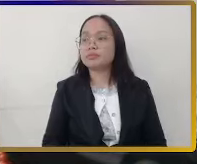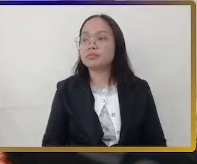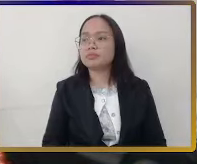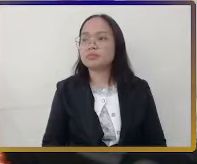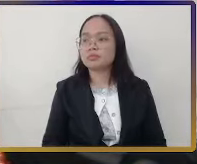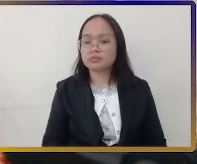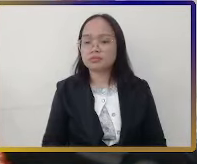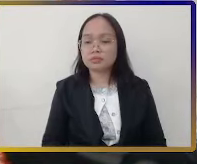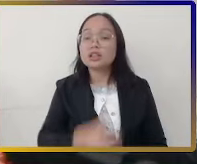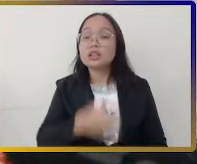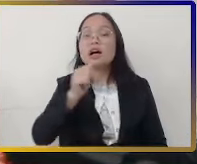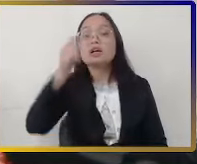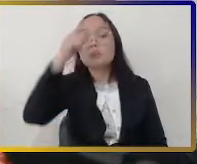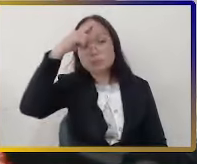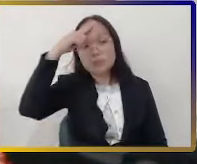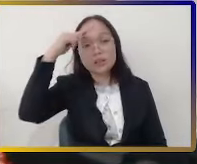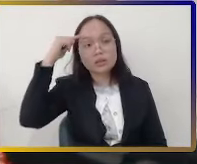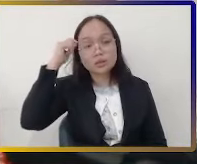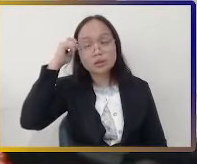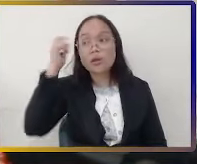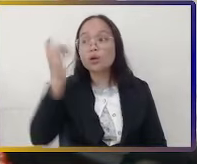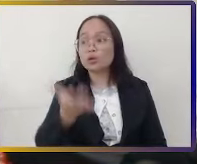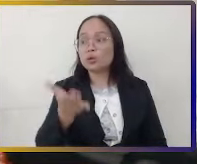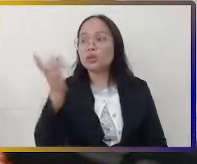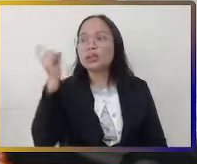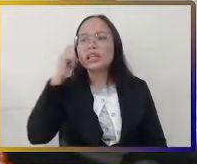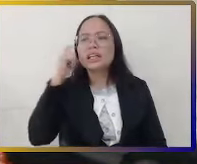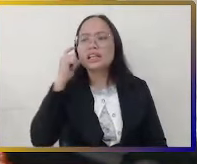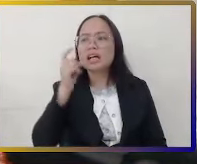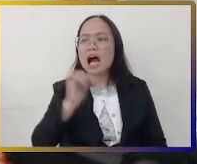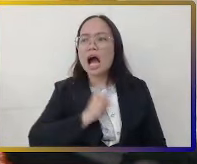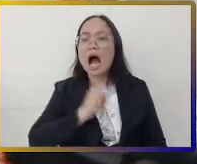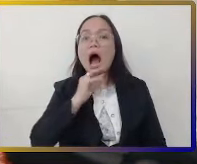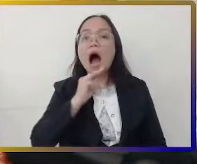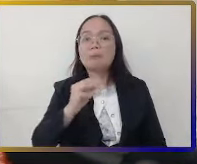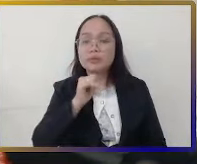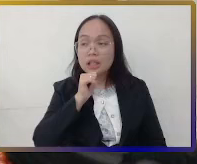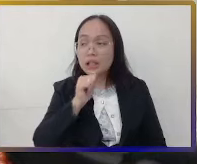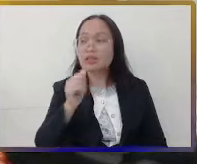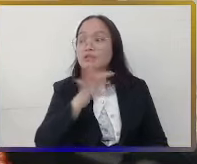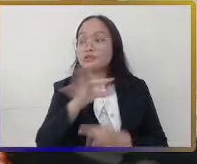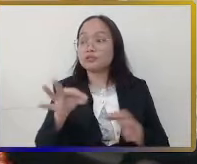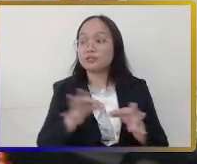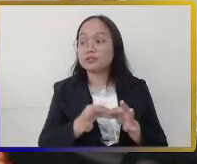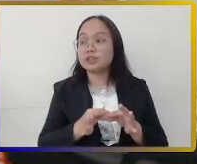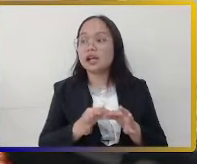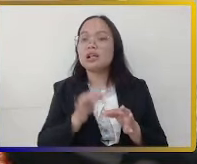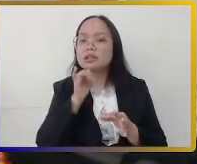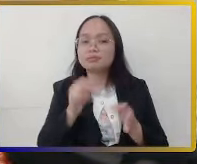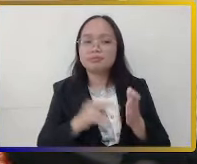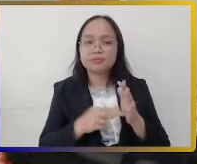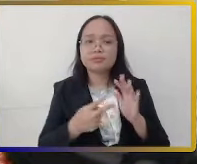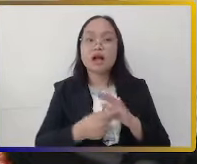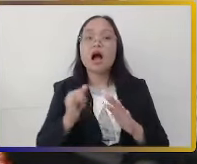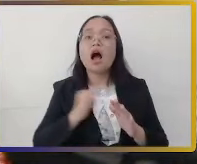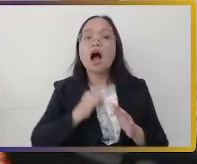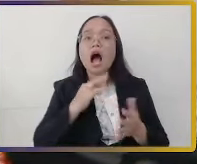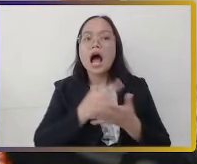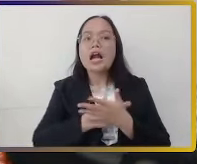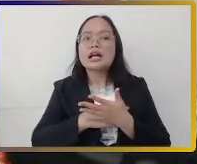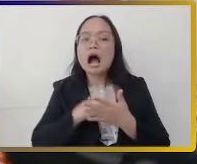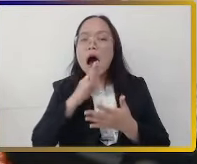Listen, not because you're this, not because you think I'm unqualified, it means I am disqualified by